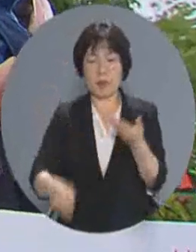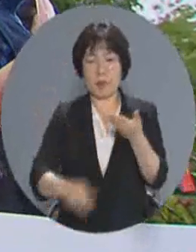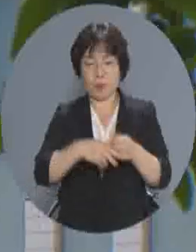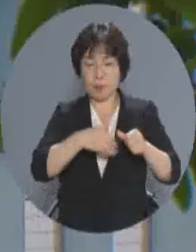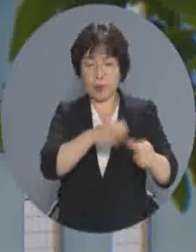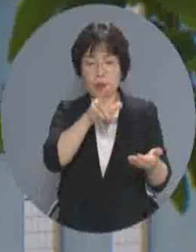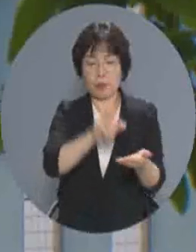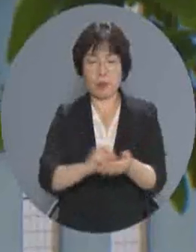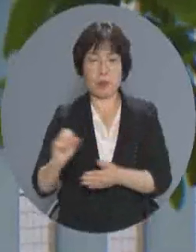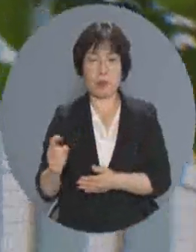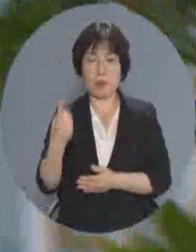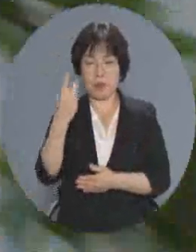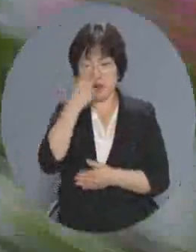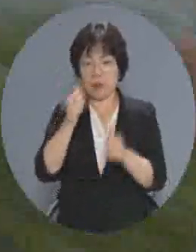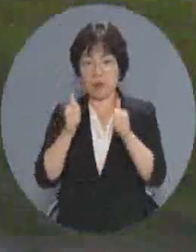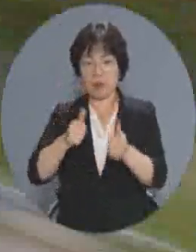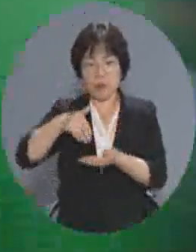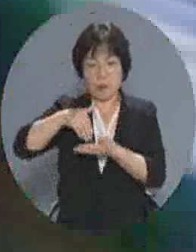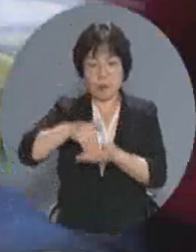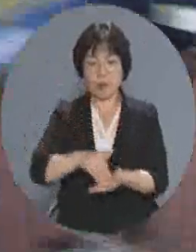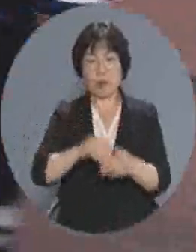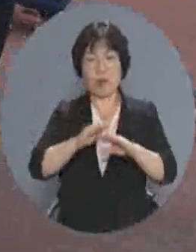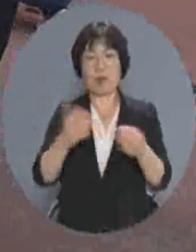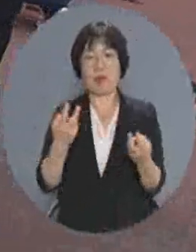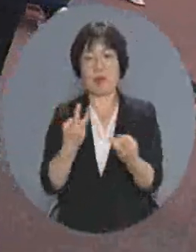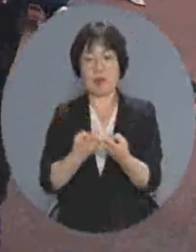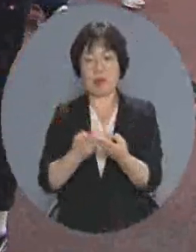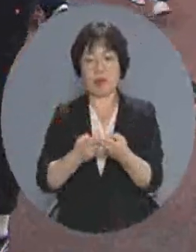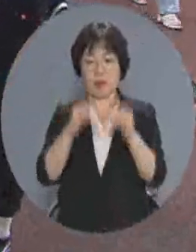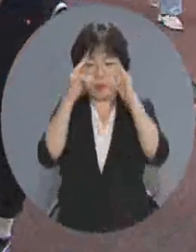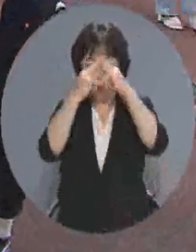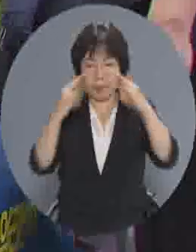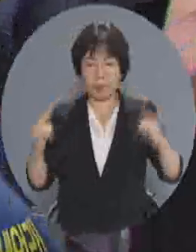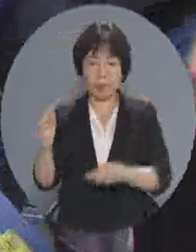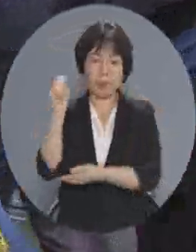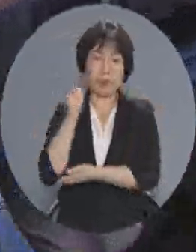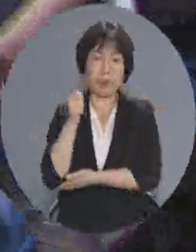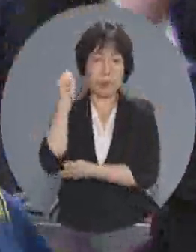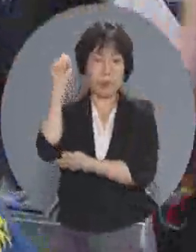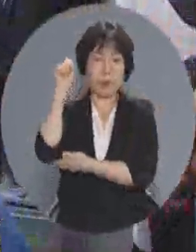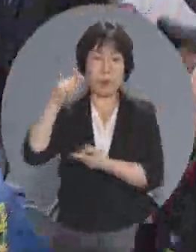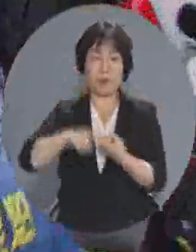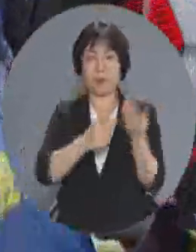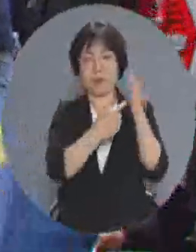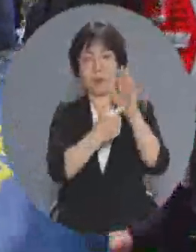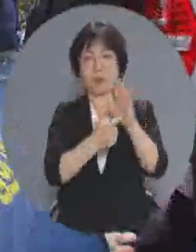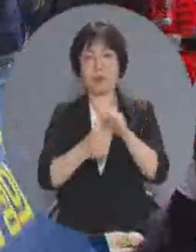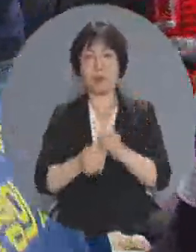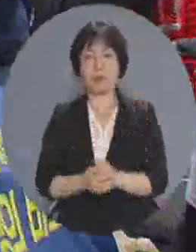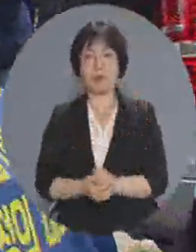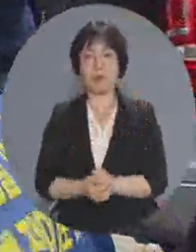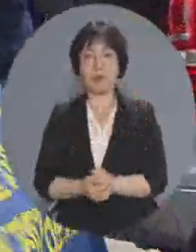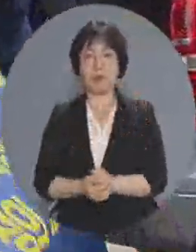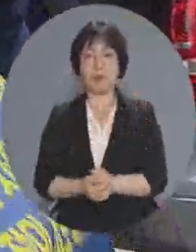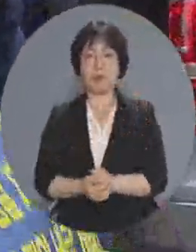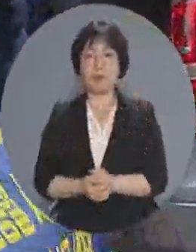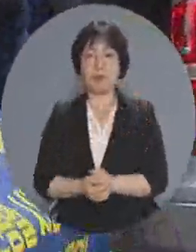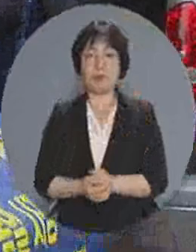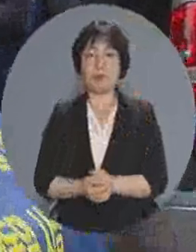불러온 원인이라며 검찰의 엄중한 대응을 촉구하는 천막 농성에 들어갔습니다. MBC 뉴스